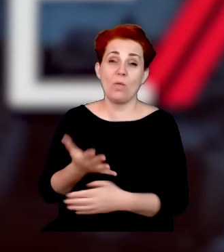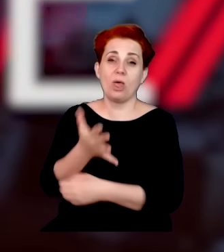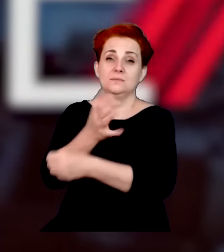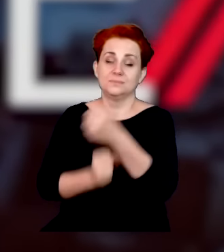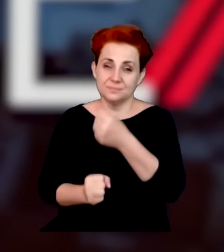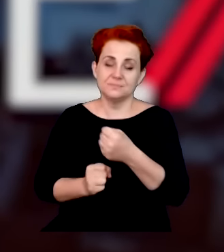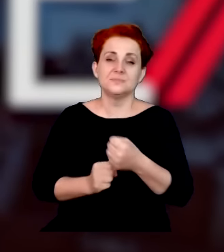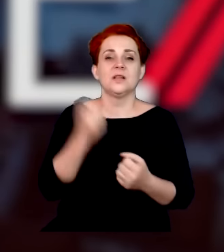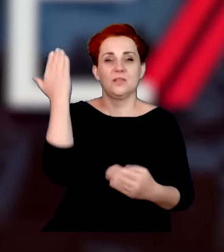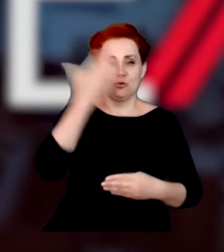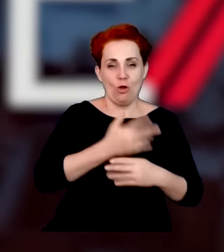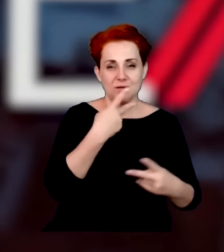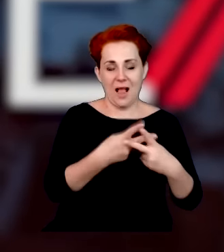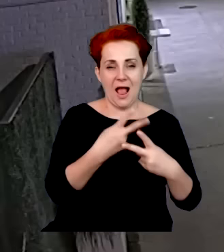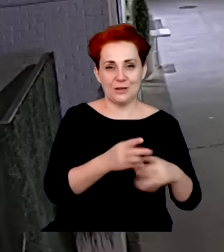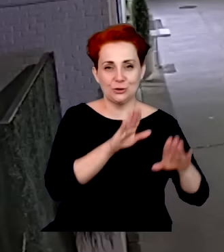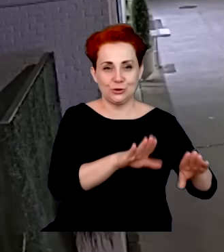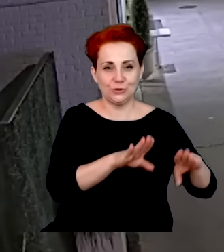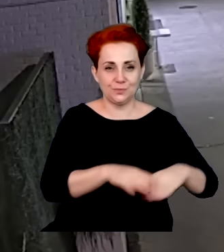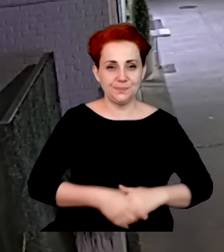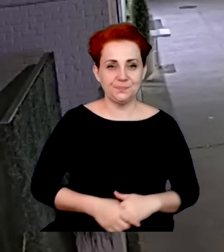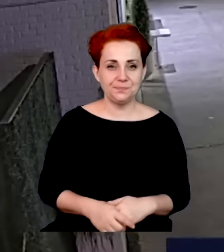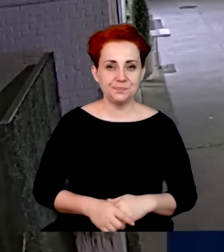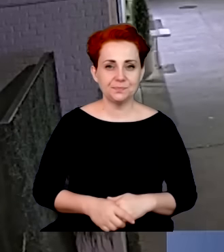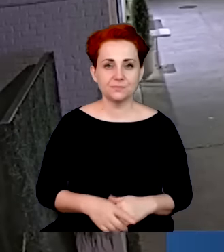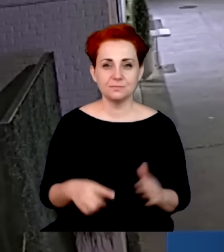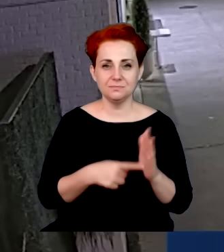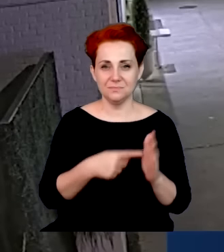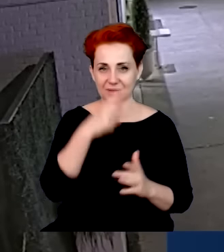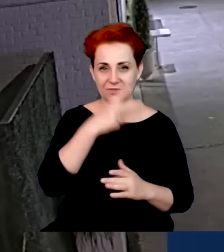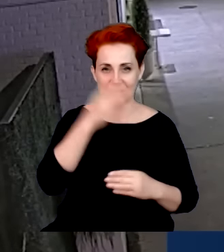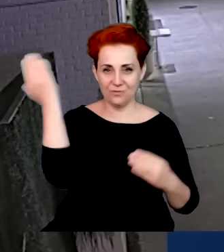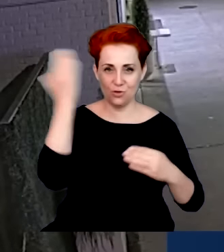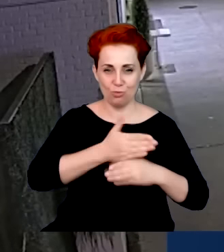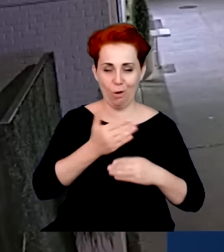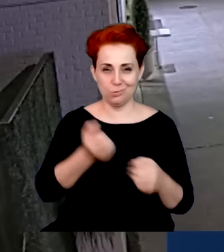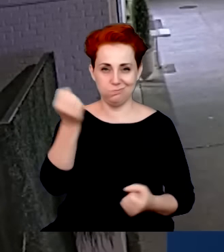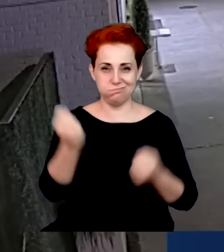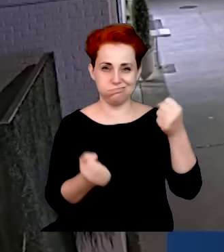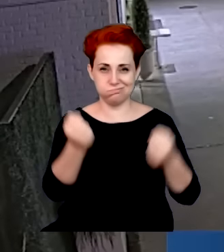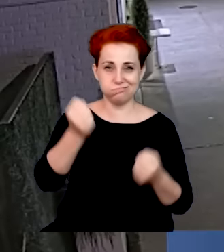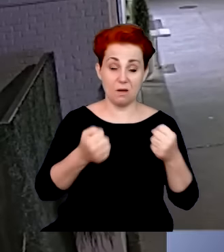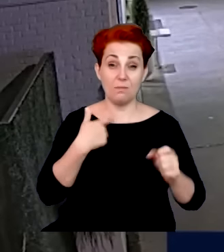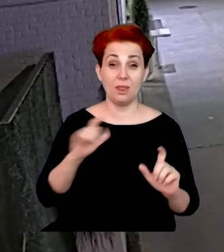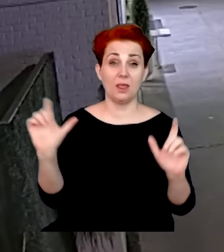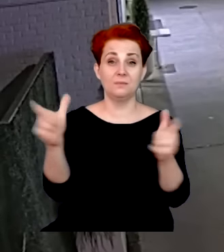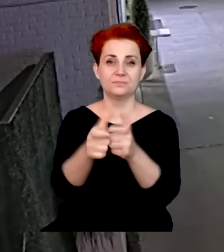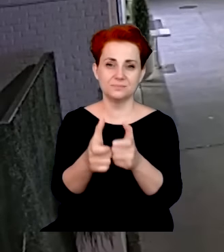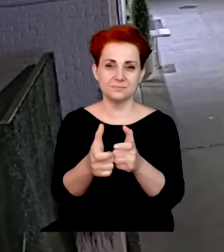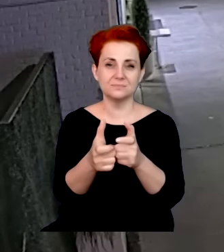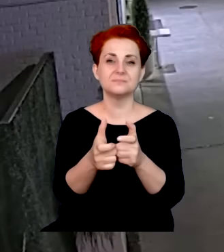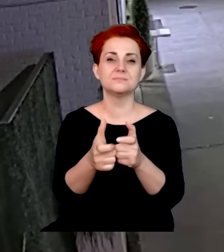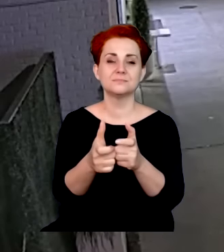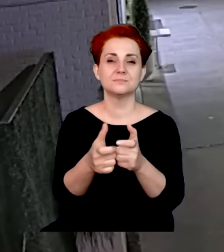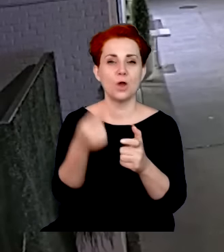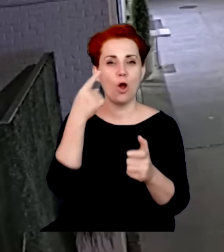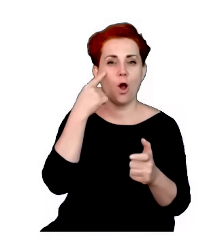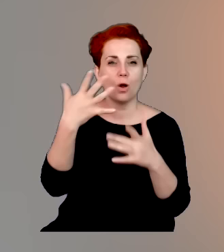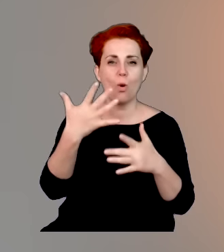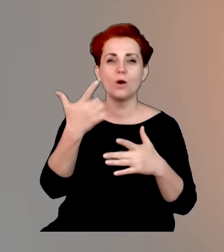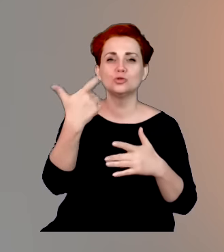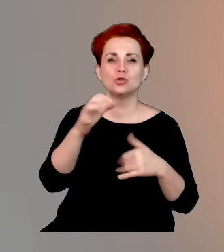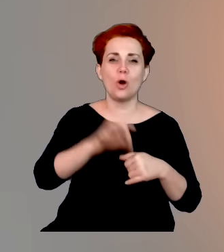noc spędził w areszcie. To nagranie z nocnej eskapady Timberlake'a. Został zatrzymany w Sag Harbor, około 100 km od